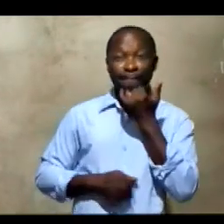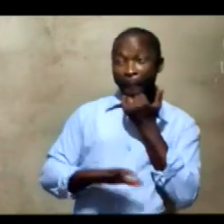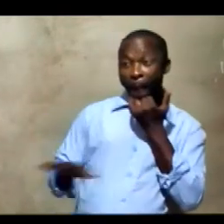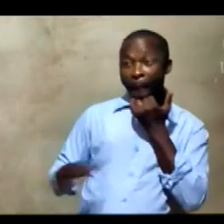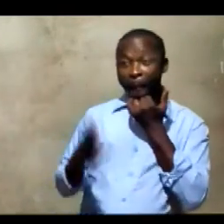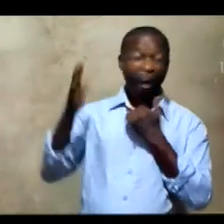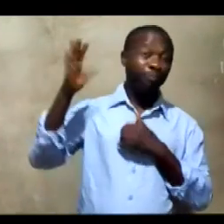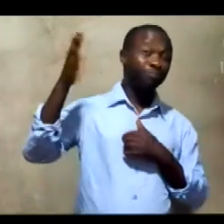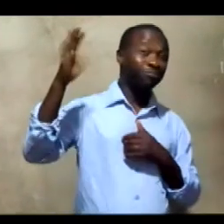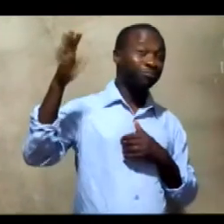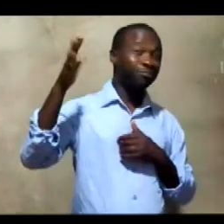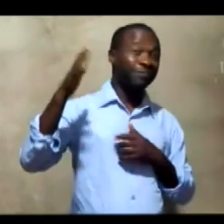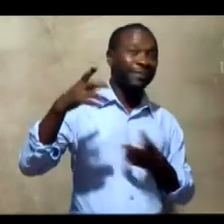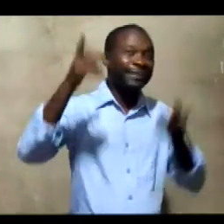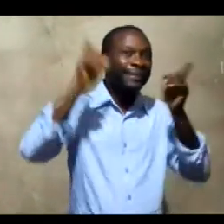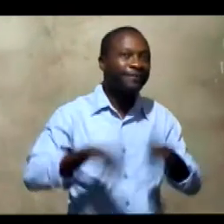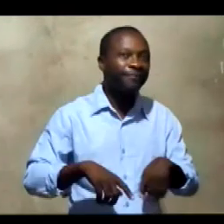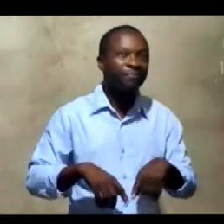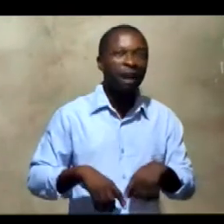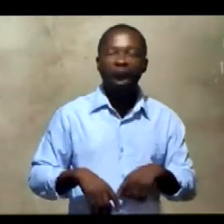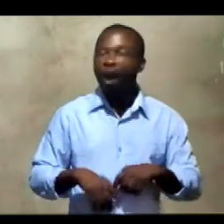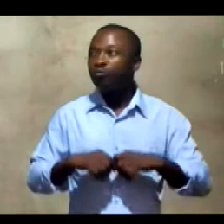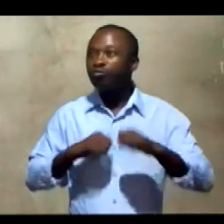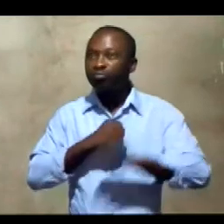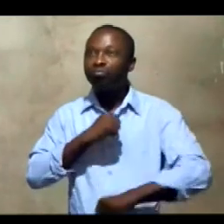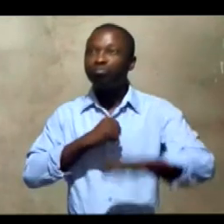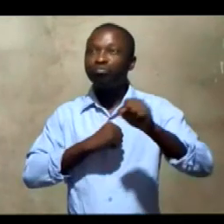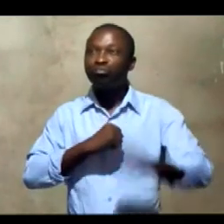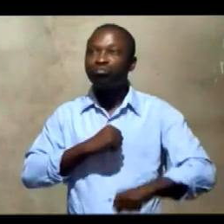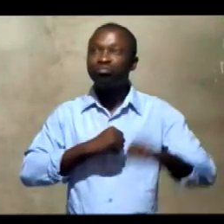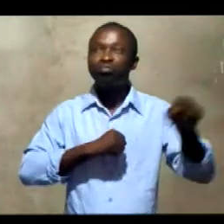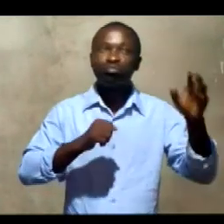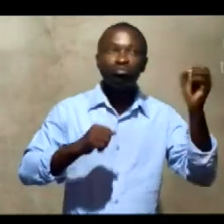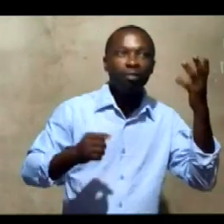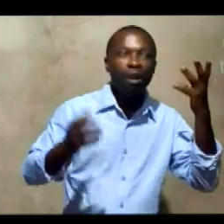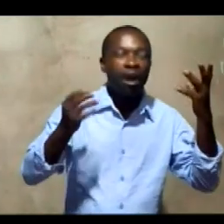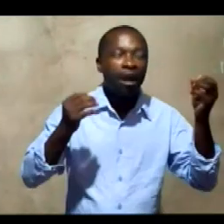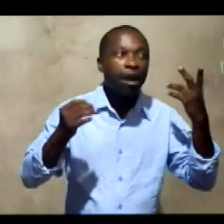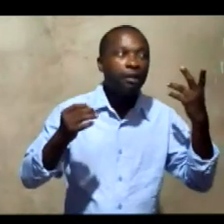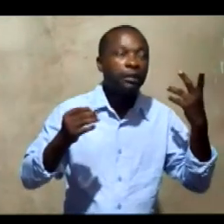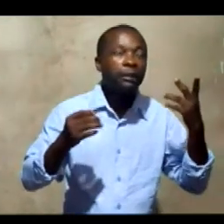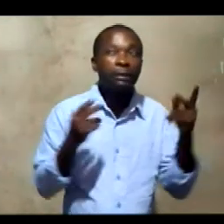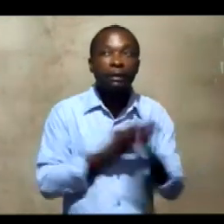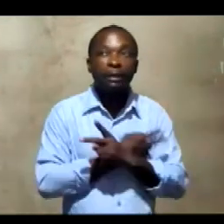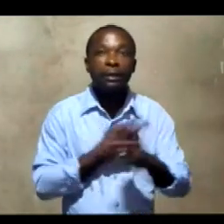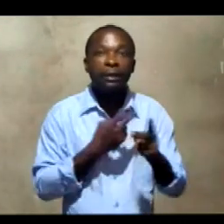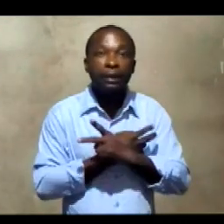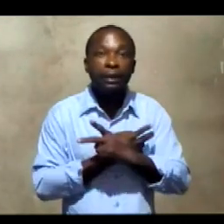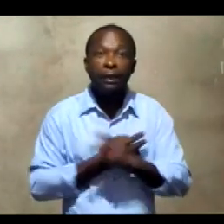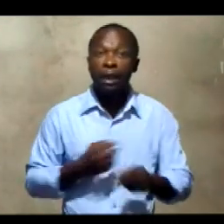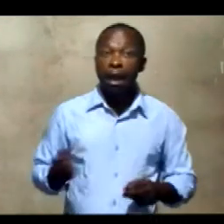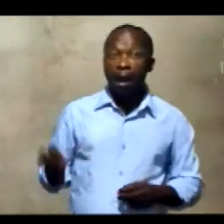le département des Bamboutos car le présumé suspect est un homme politique bien connu dans la ville de Bouda. Il entretiendrait